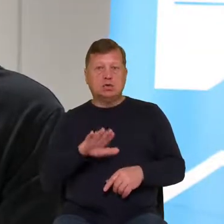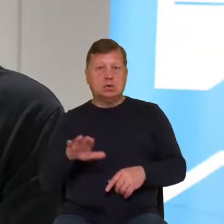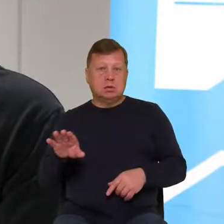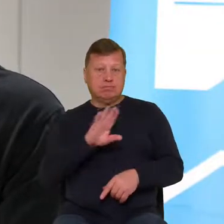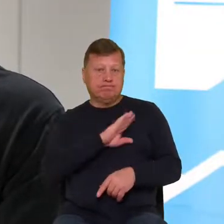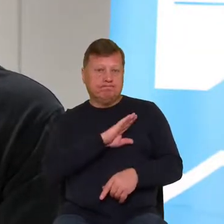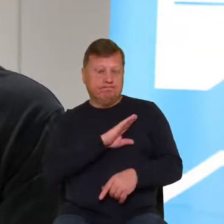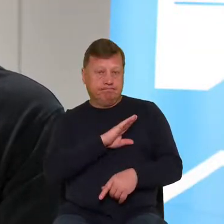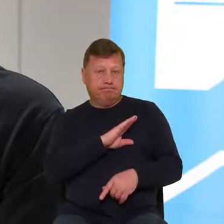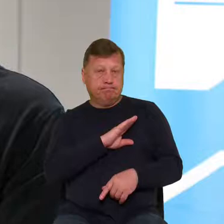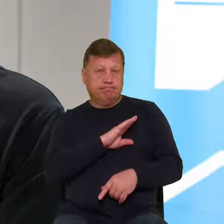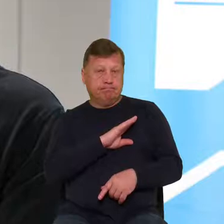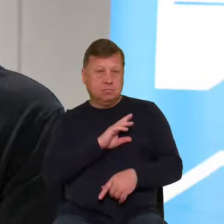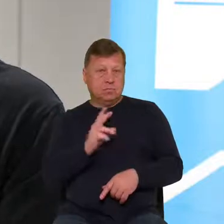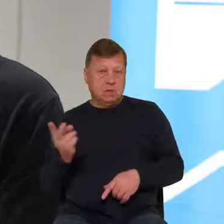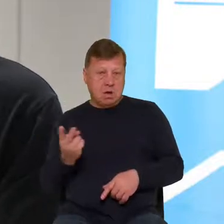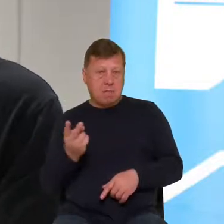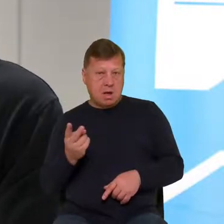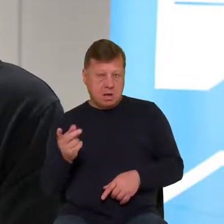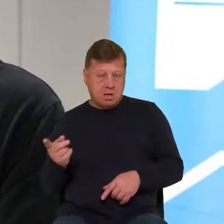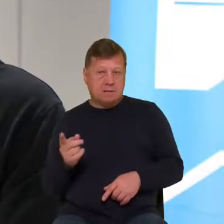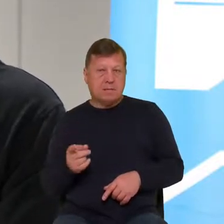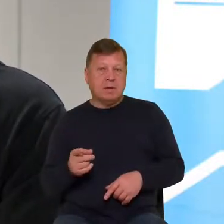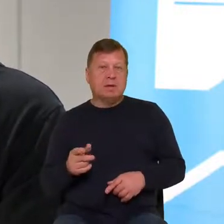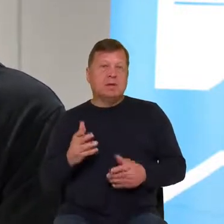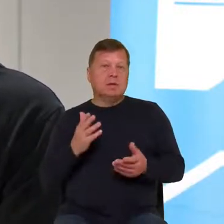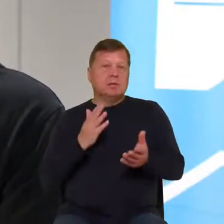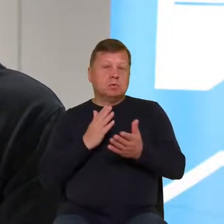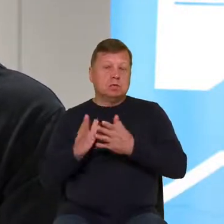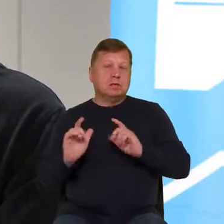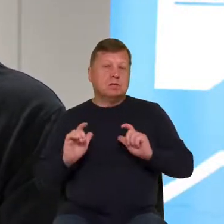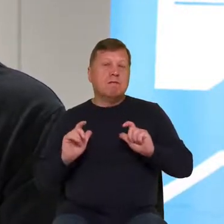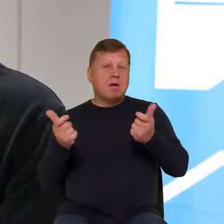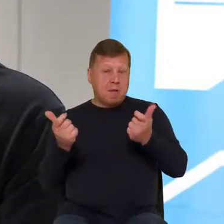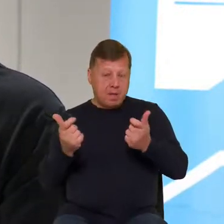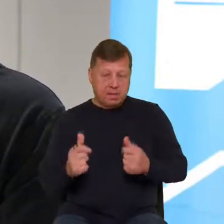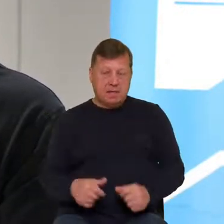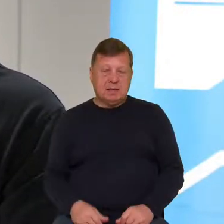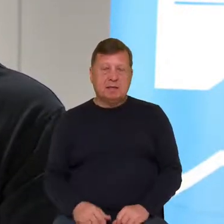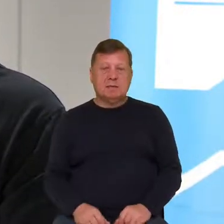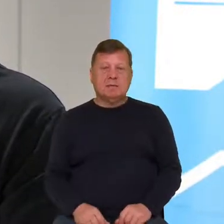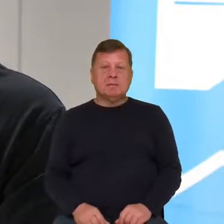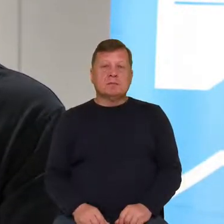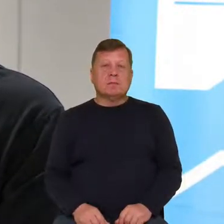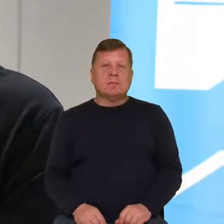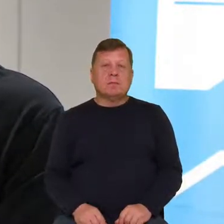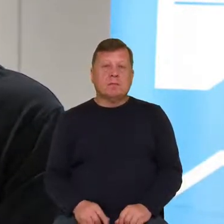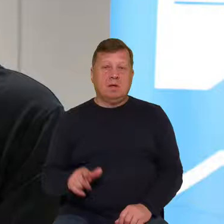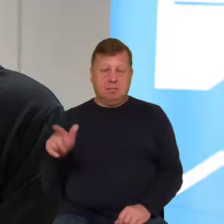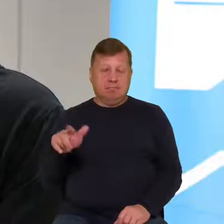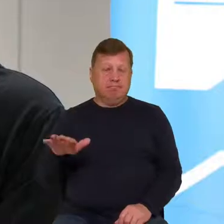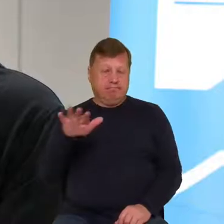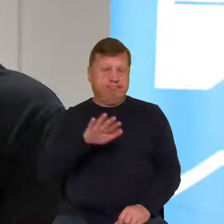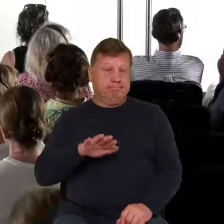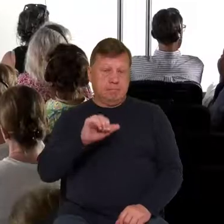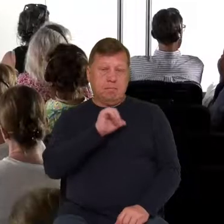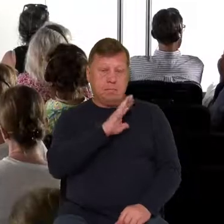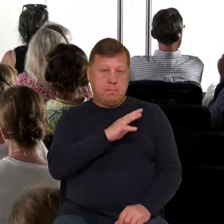dzieci w wyniku tragicznych wypadków, które się na tym terenie